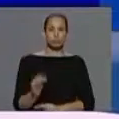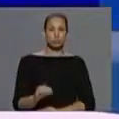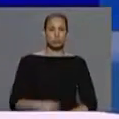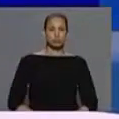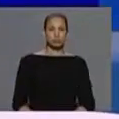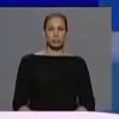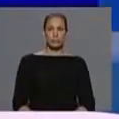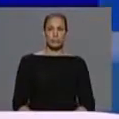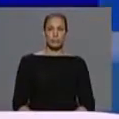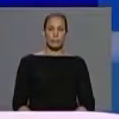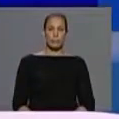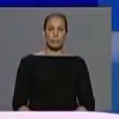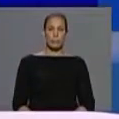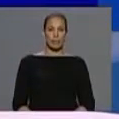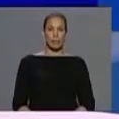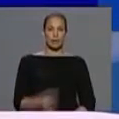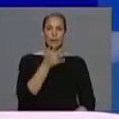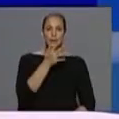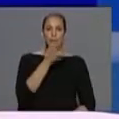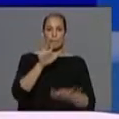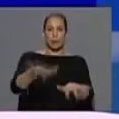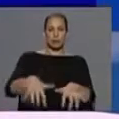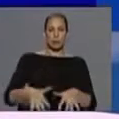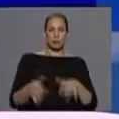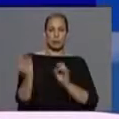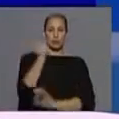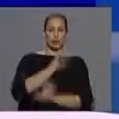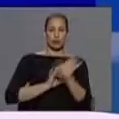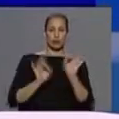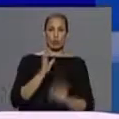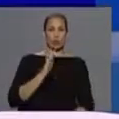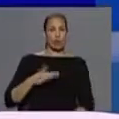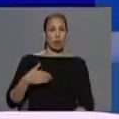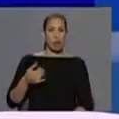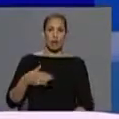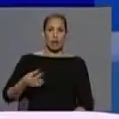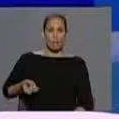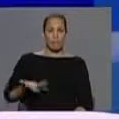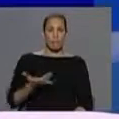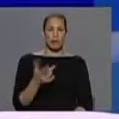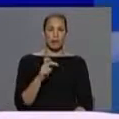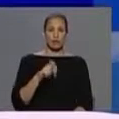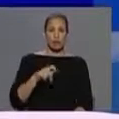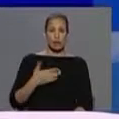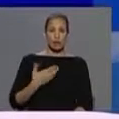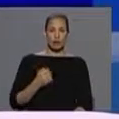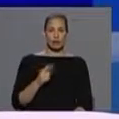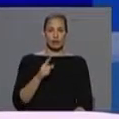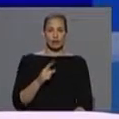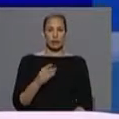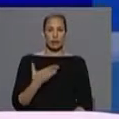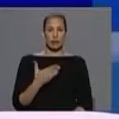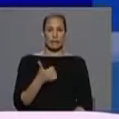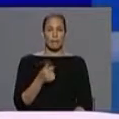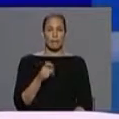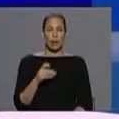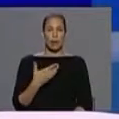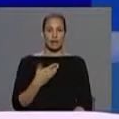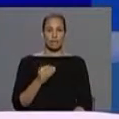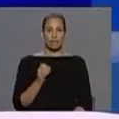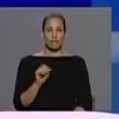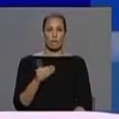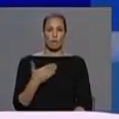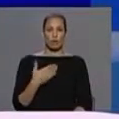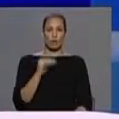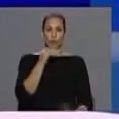il presidente del parlamento europeo la mente morte prematura andrea per forza la primarie possa